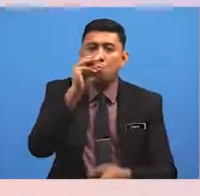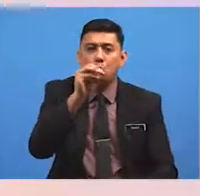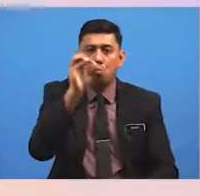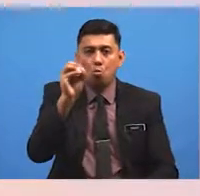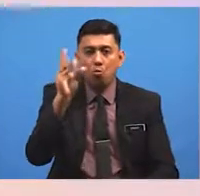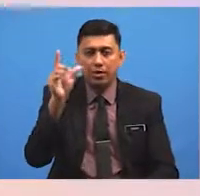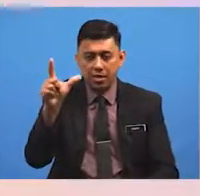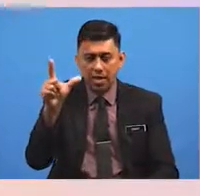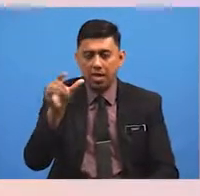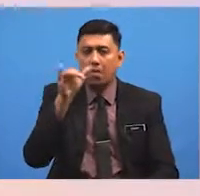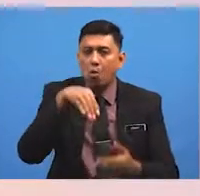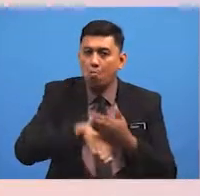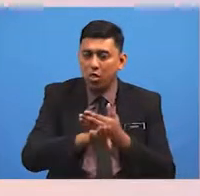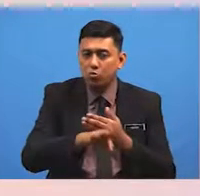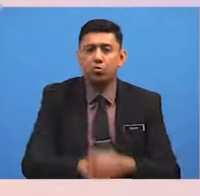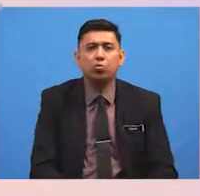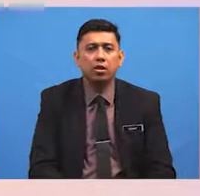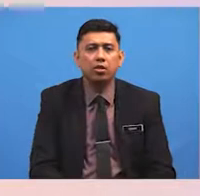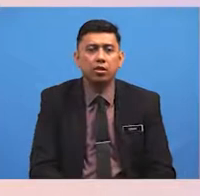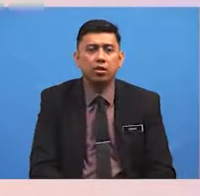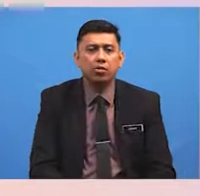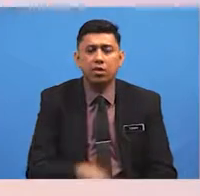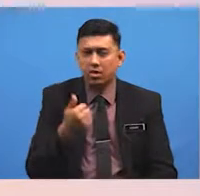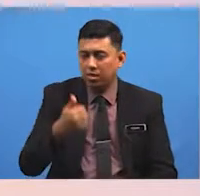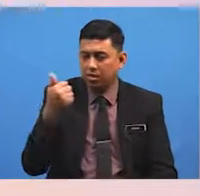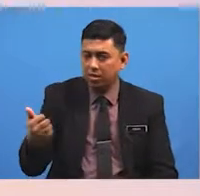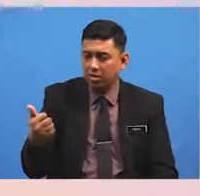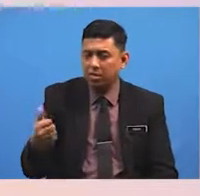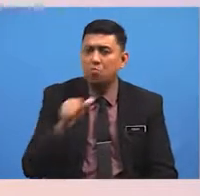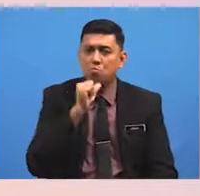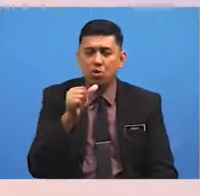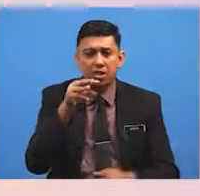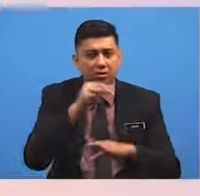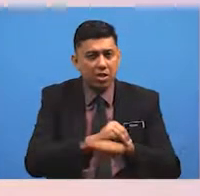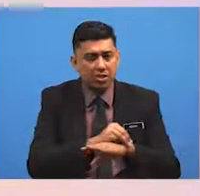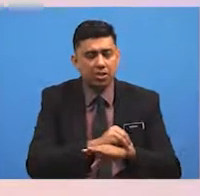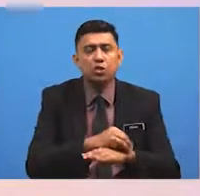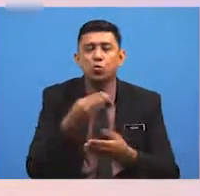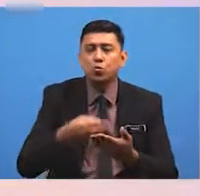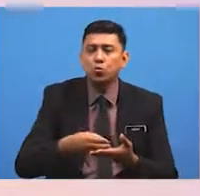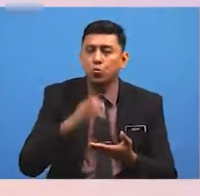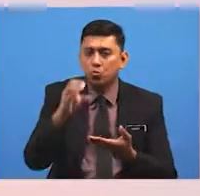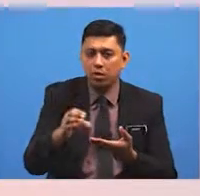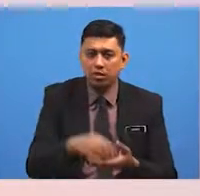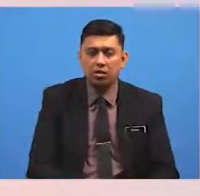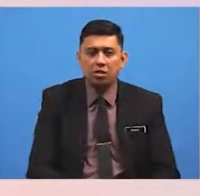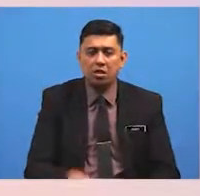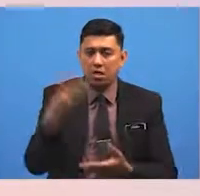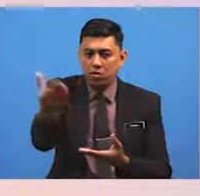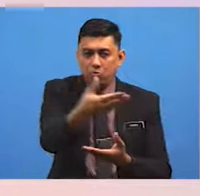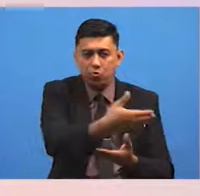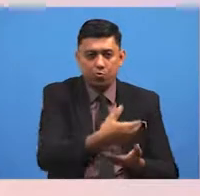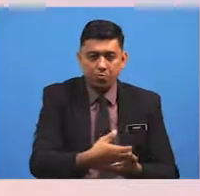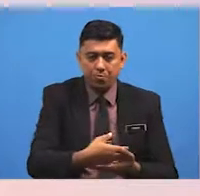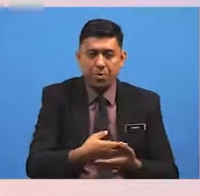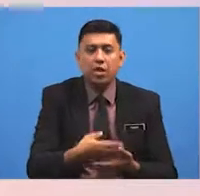jualan tunai jualan ESET bukan semasa secara tunai kutipan hutang dari pajak